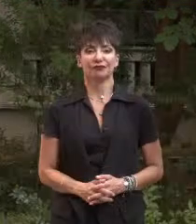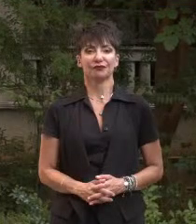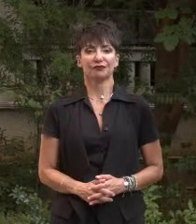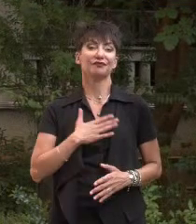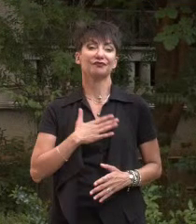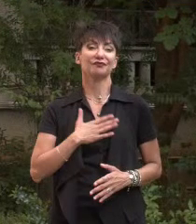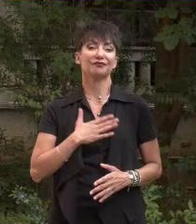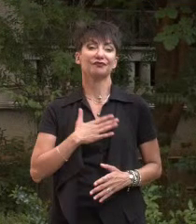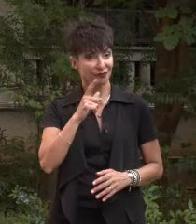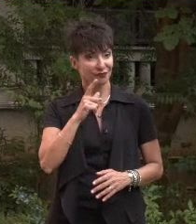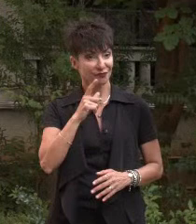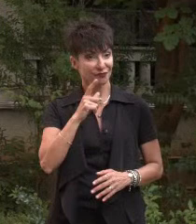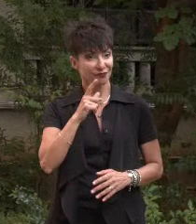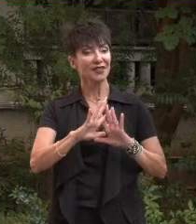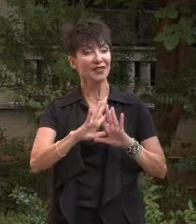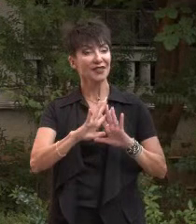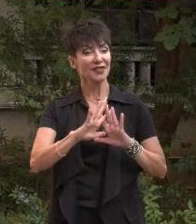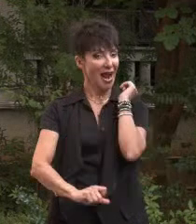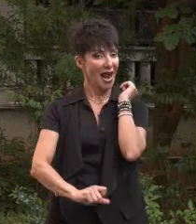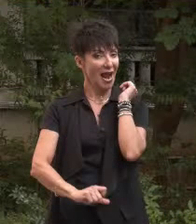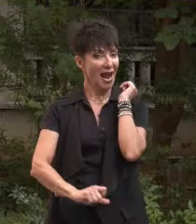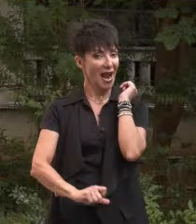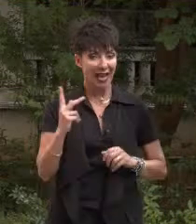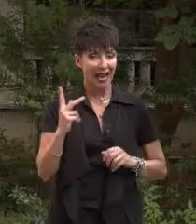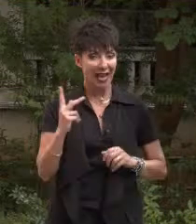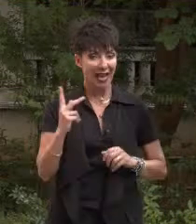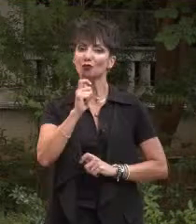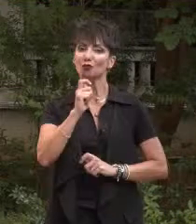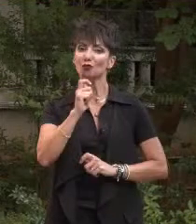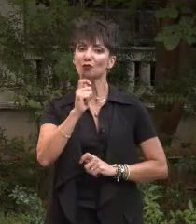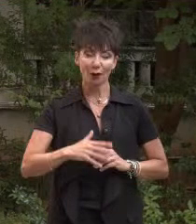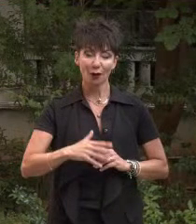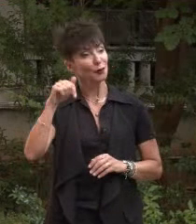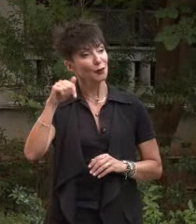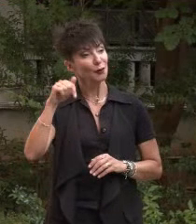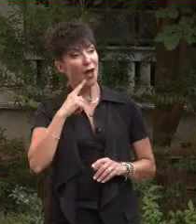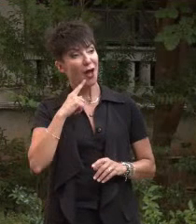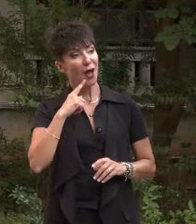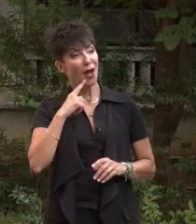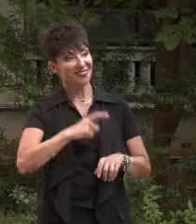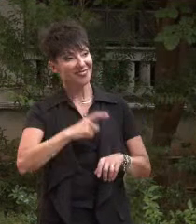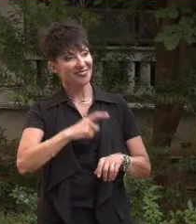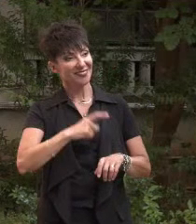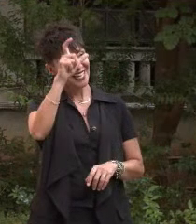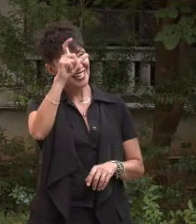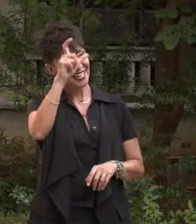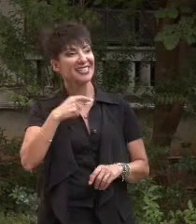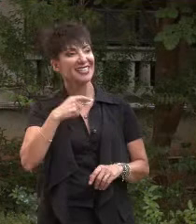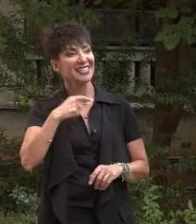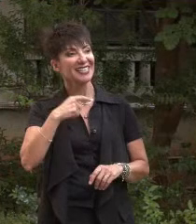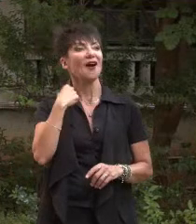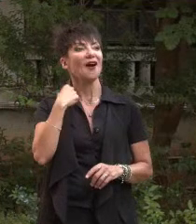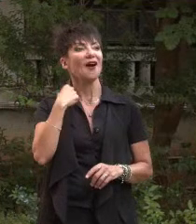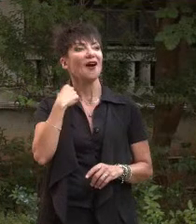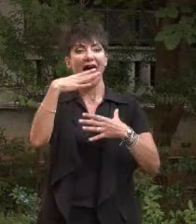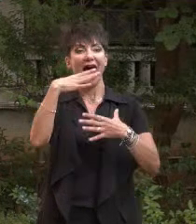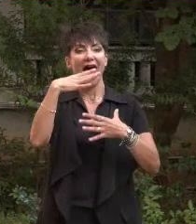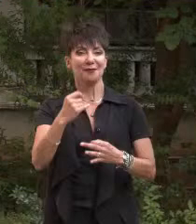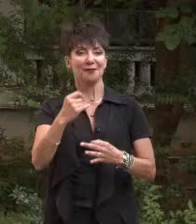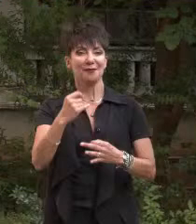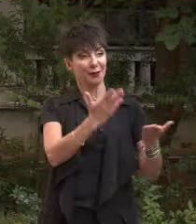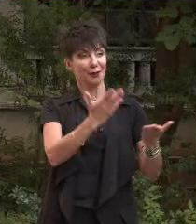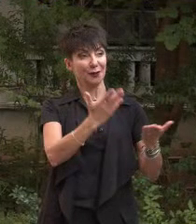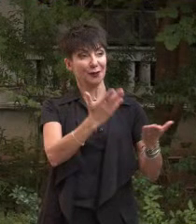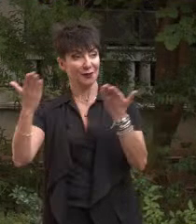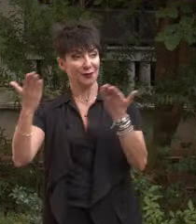Ευχαριστούμε και εμείς, κύριε Γενικέ. And now I give the floor to the head of delegation, Mr. Alberto Boccanegra. Θα έρθει ο